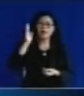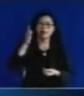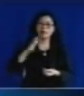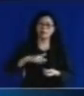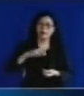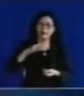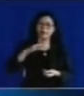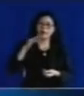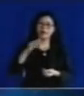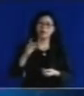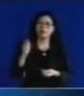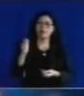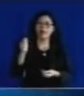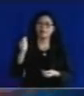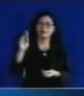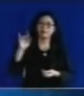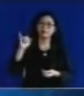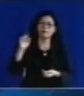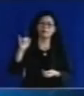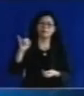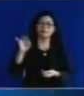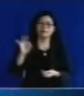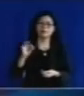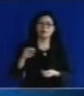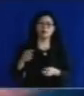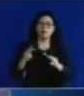sadar masyarakat kita masih miskin